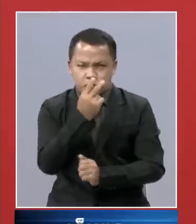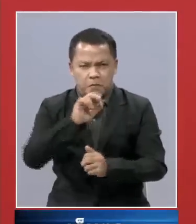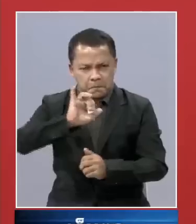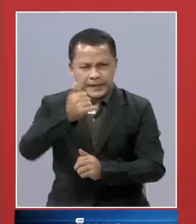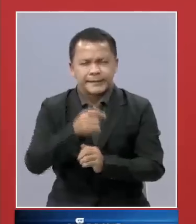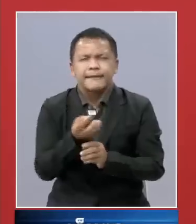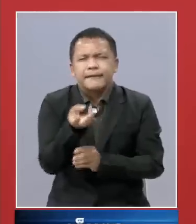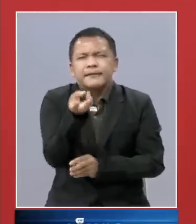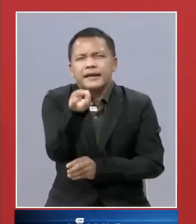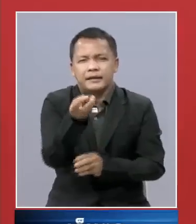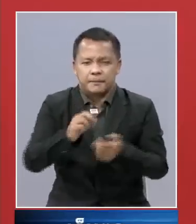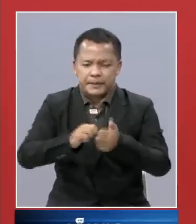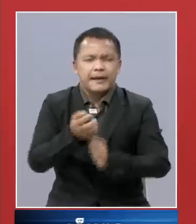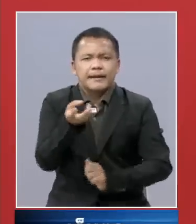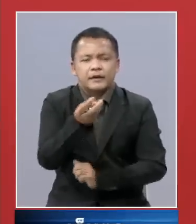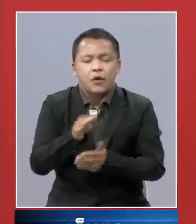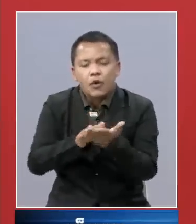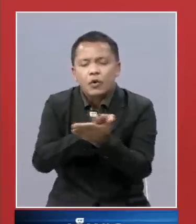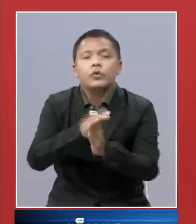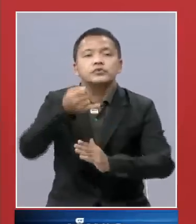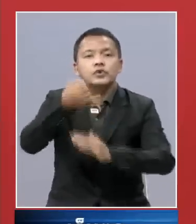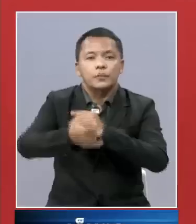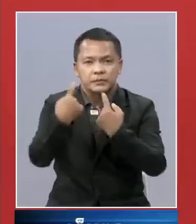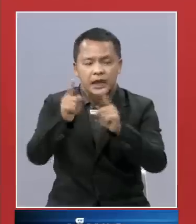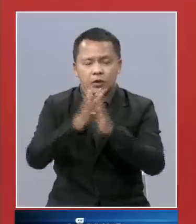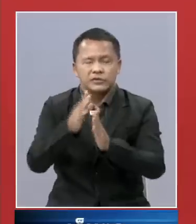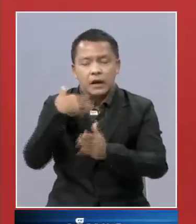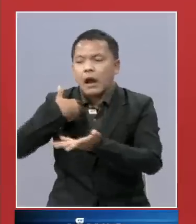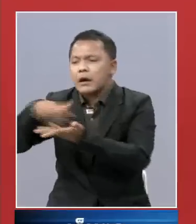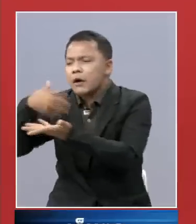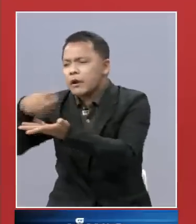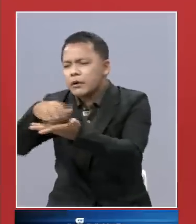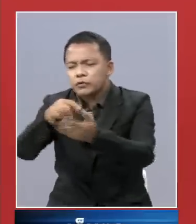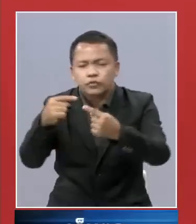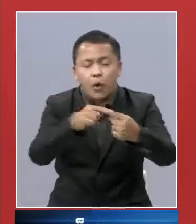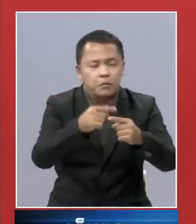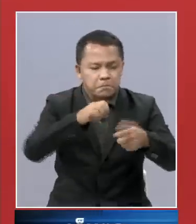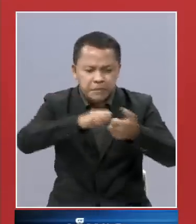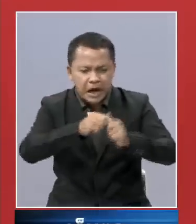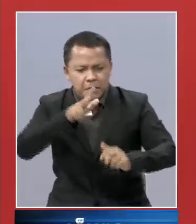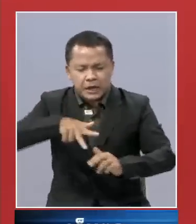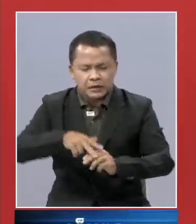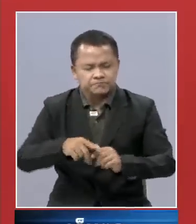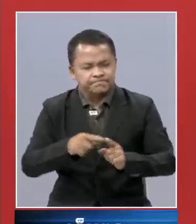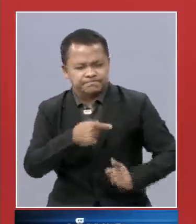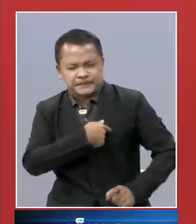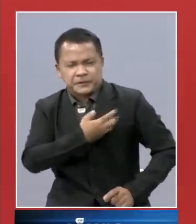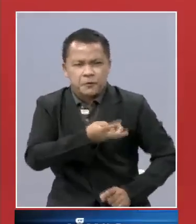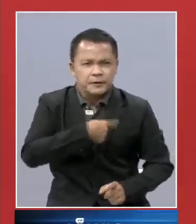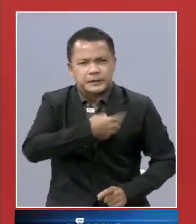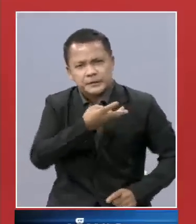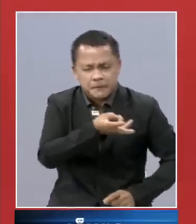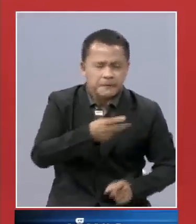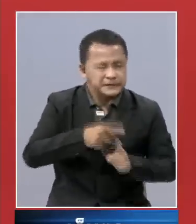จะเป็นเรื่องเล็กด้วยซ้ำใช่ไหมฮะแล้วก็ถ้าเกิดขอโทษแล้วก็จบแต่คนมันก็ไปขยายความอะว่าสิ่งที่เกิดขึ้นเนี่ยมันทำให้เพื่อไทยเนี่ยงอนหรือเปล่างอนหรือเปล่า